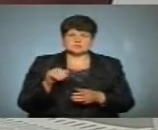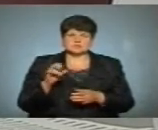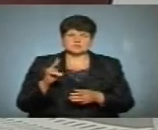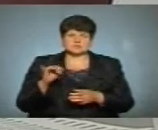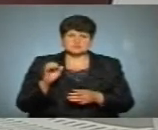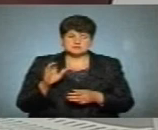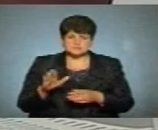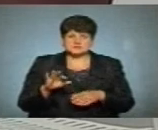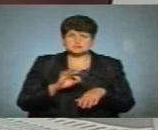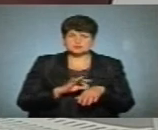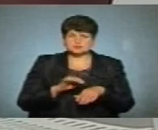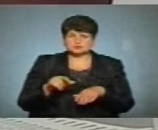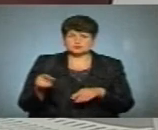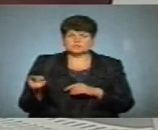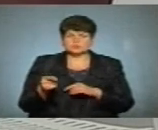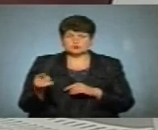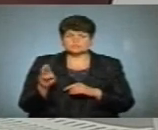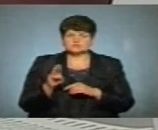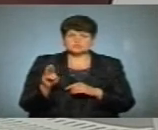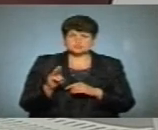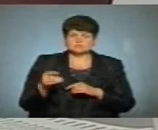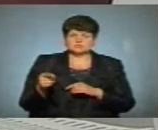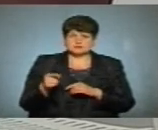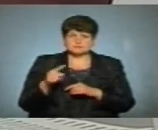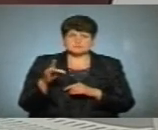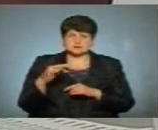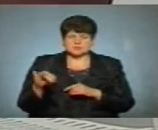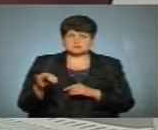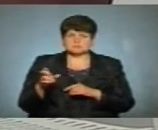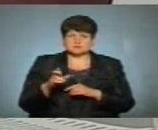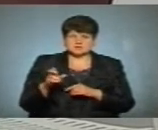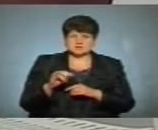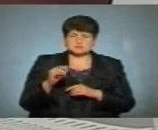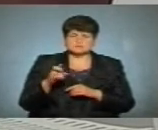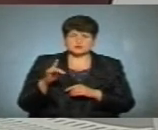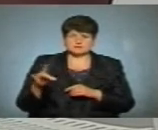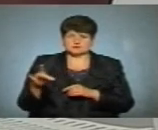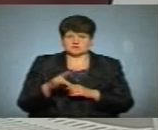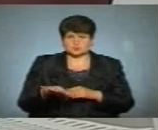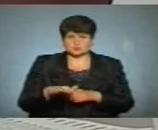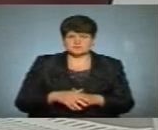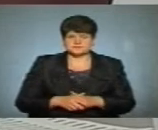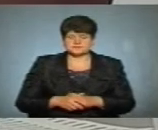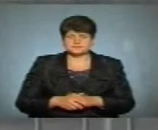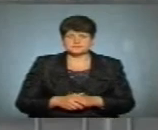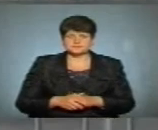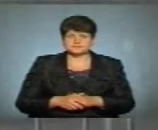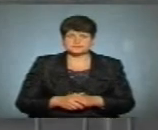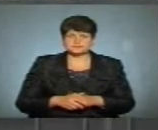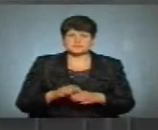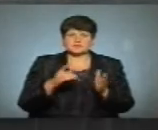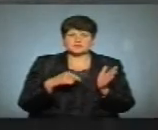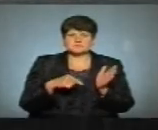словами, захворіли люди в Тернополі, Шумському, Тернопільському, Збаразькому, Бережанському і Зборівському районах.